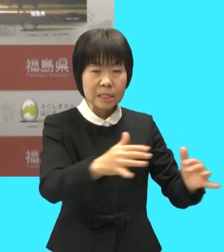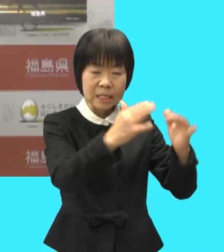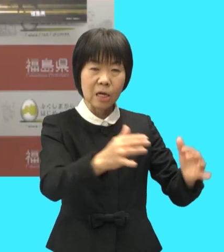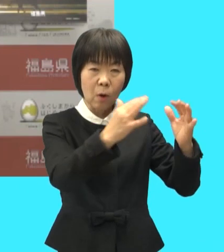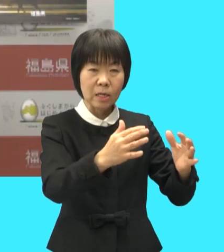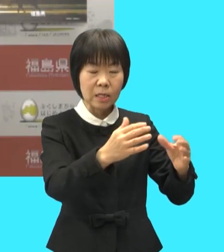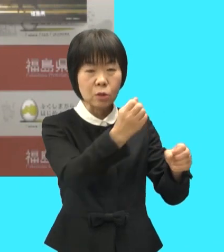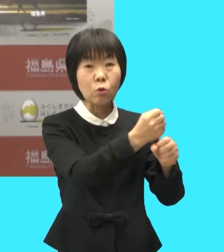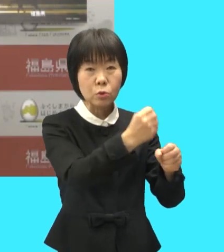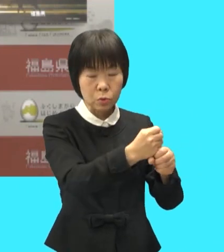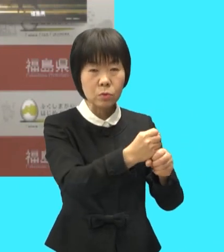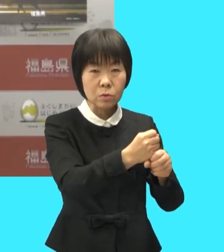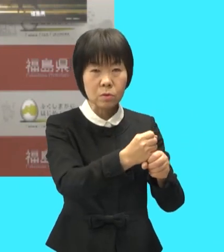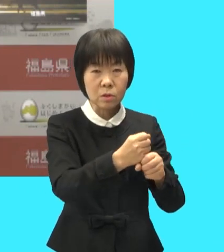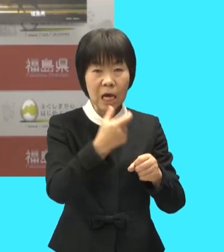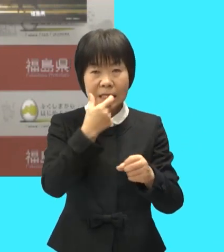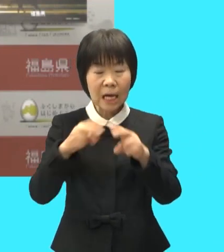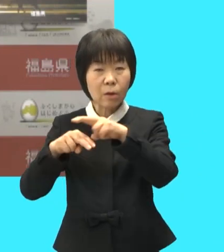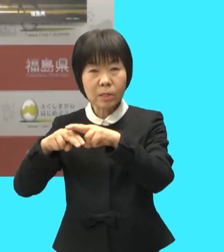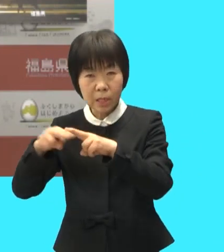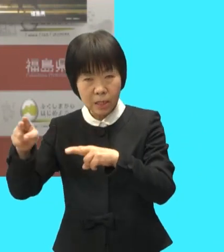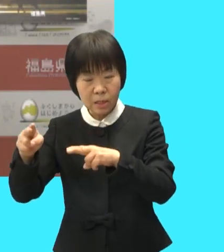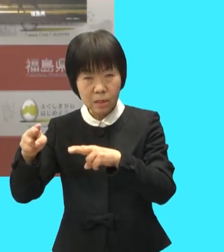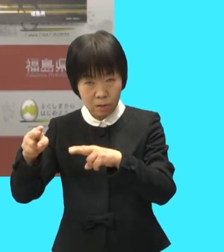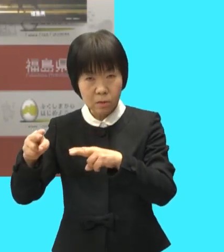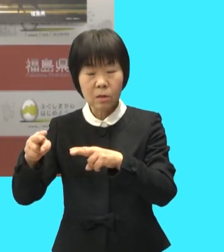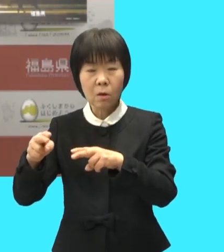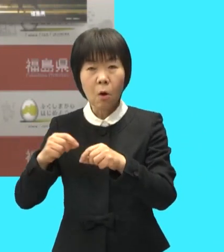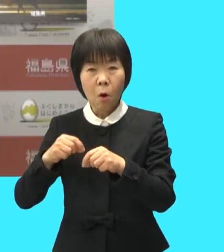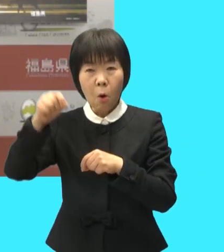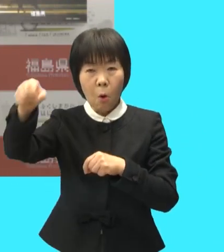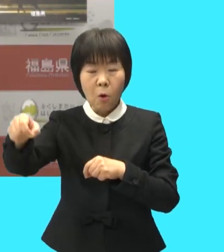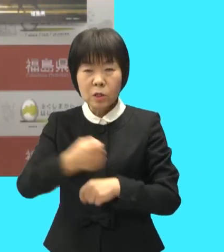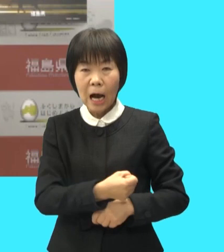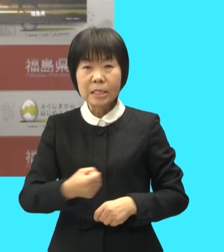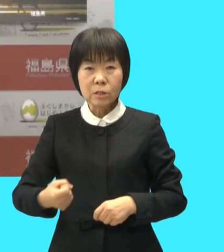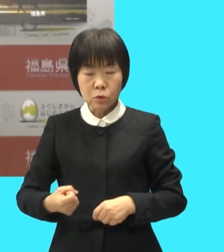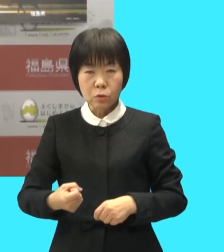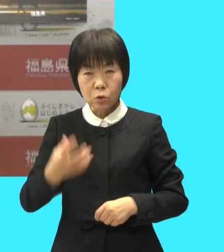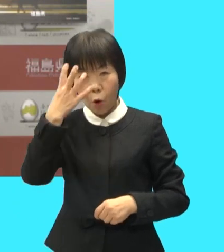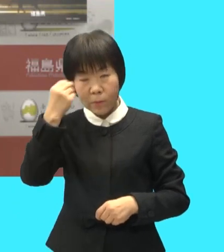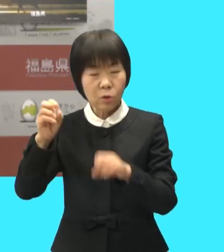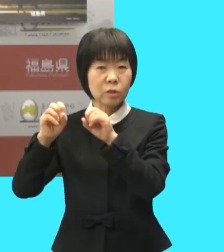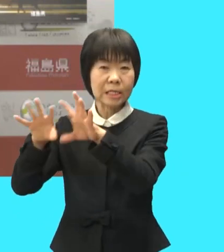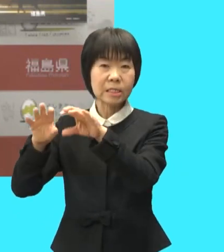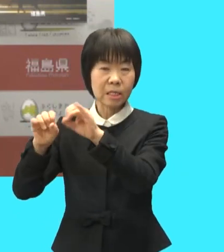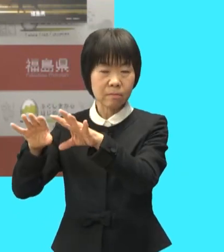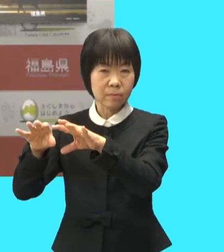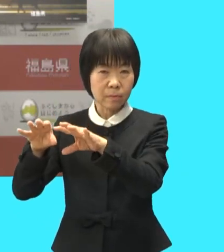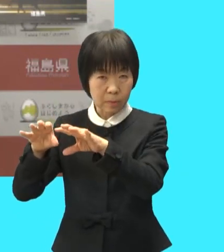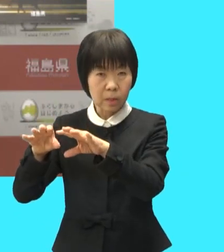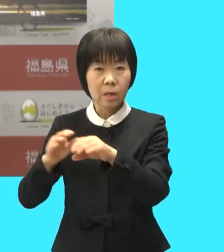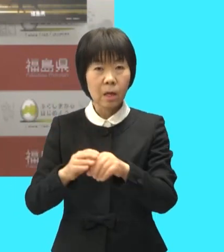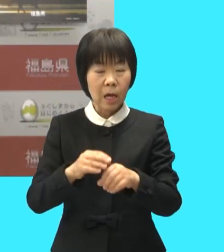わい創出や、只見線の利用促進を通じた奥会津の魅力発信、さら